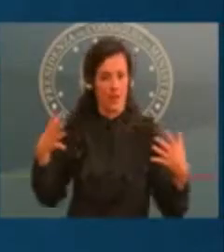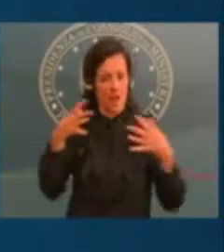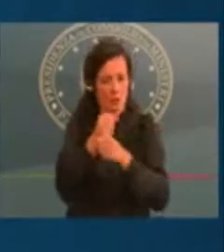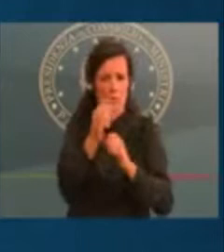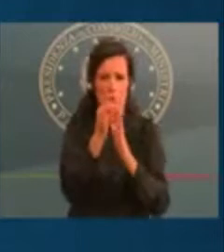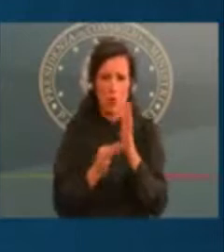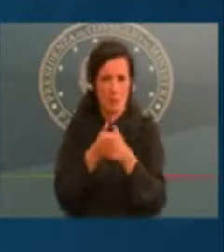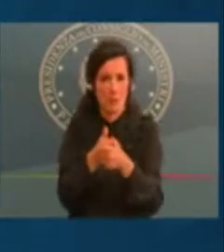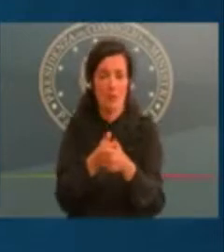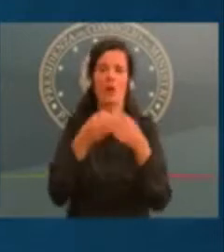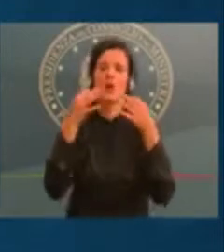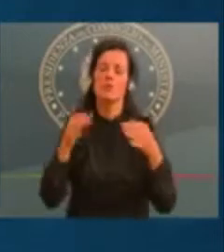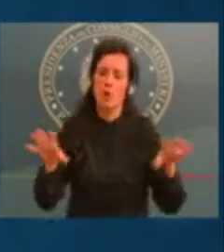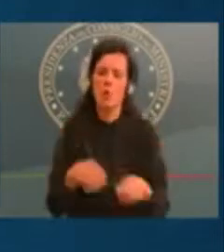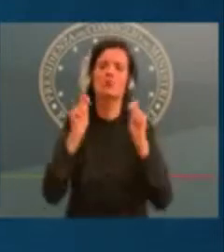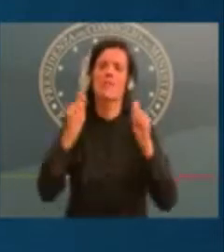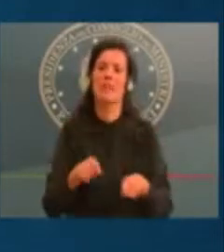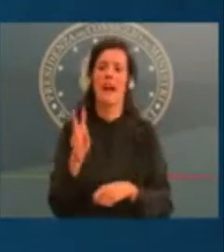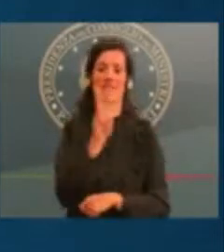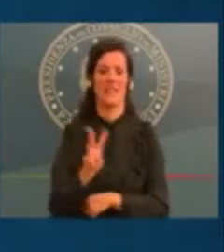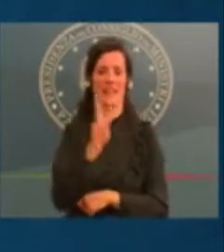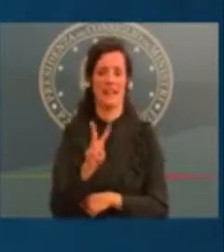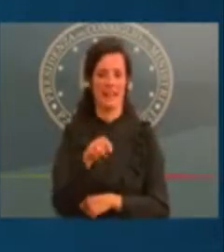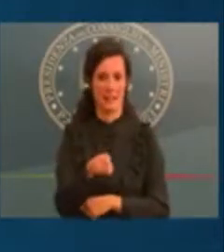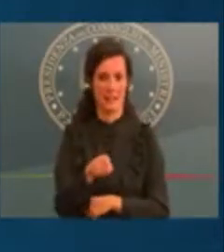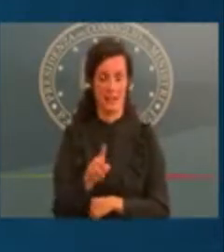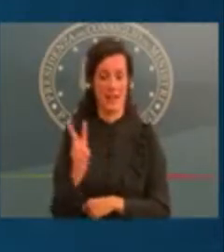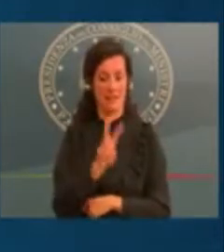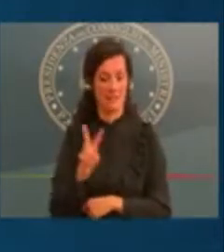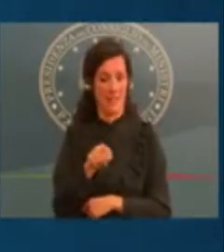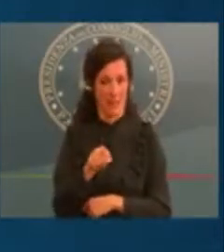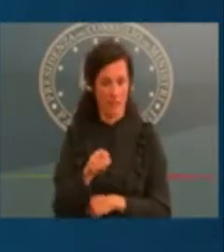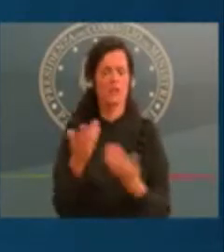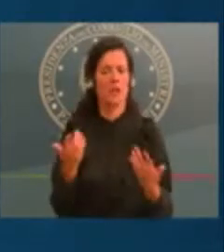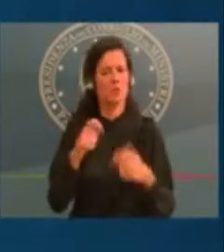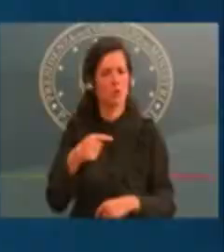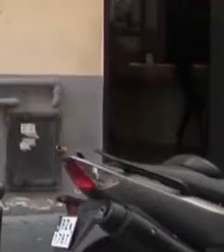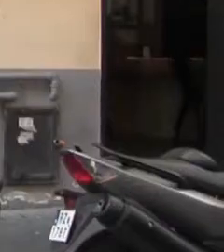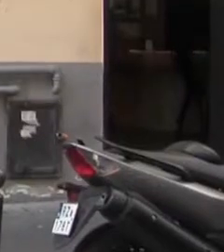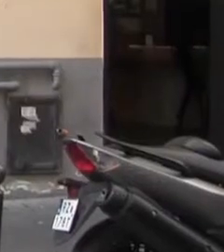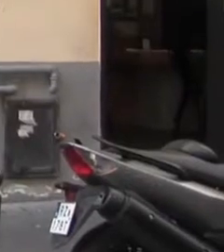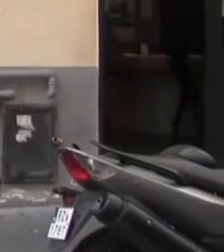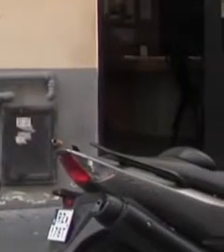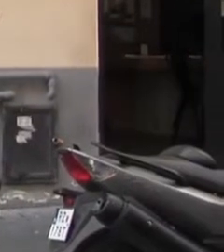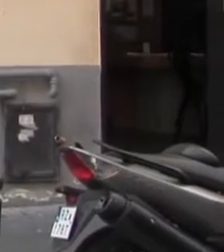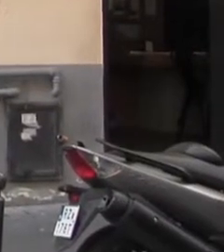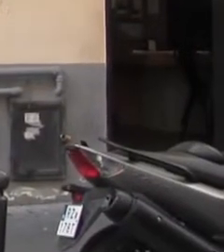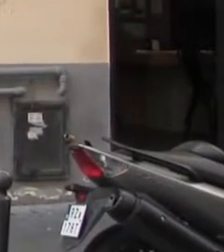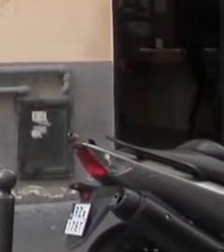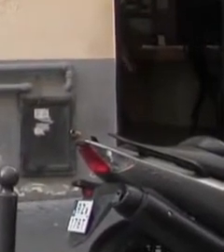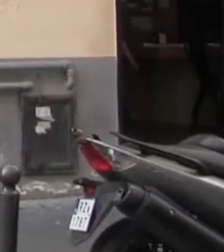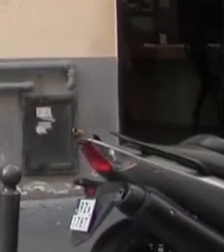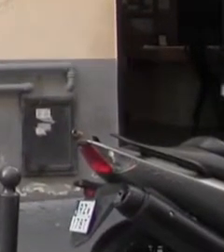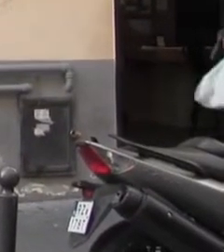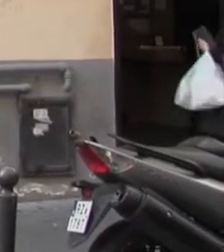liberi tuttì conferma con te ma i negozi bar e ristoranti potrebbero alzare le saracinesche al vaglio l'ipotesi di